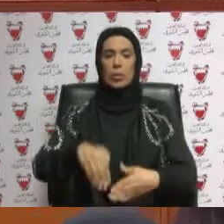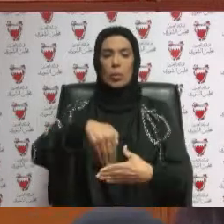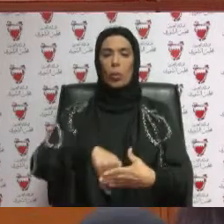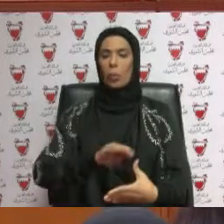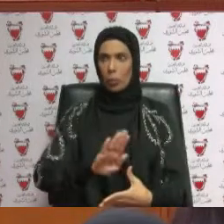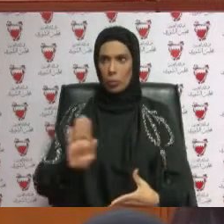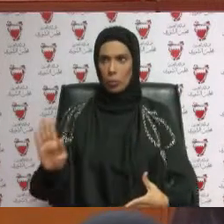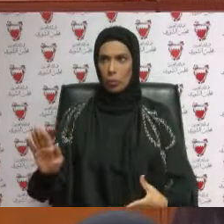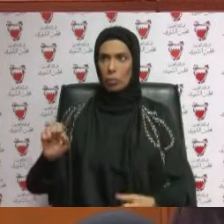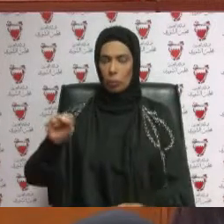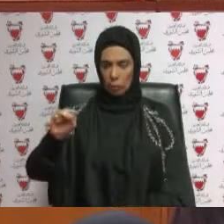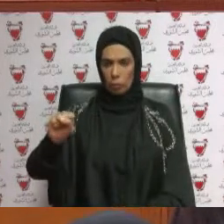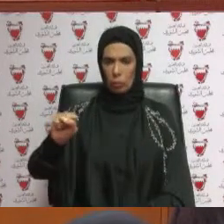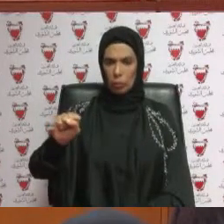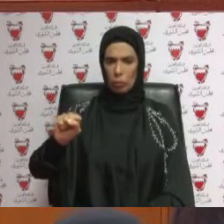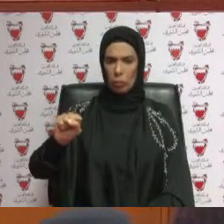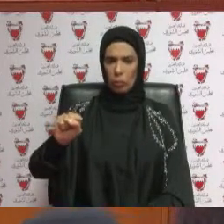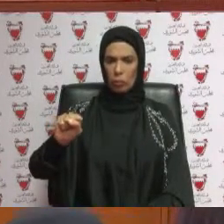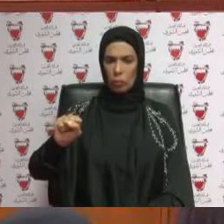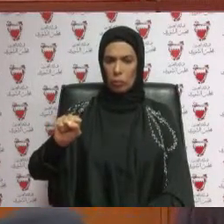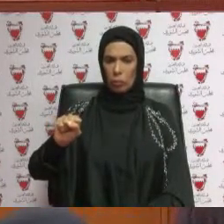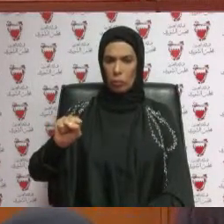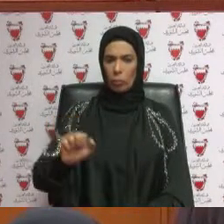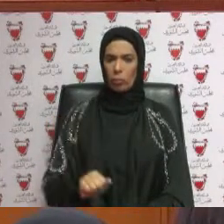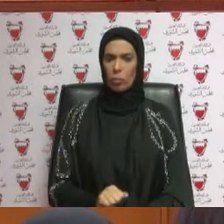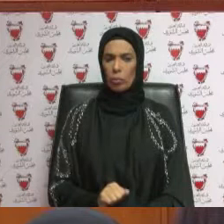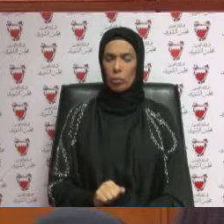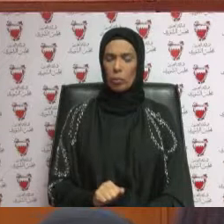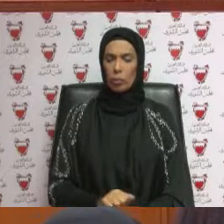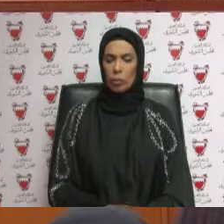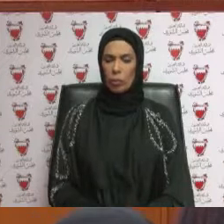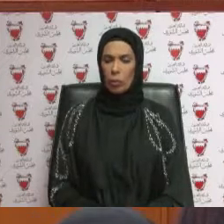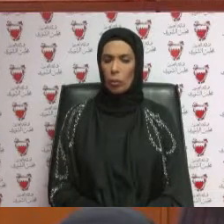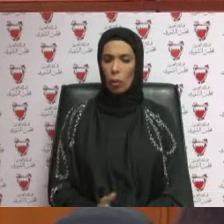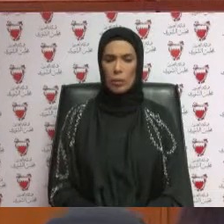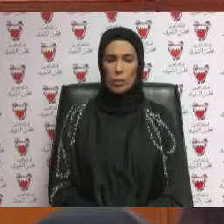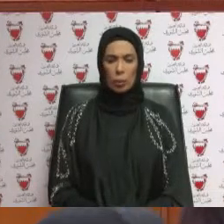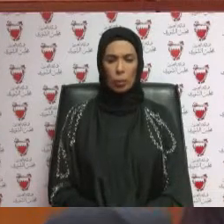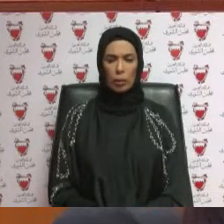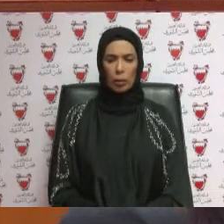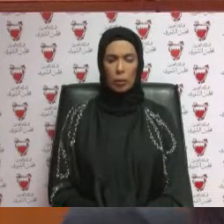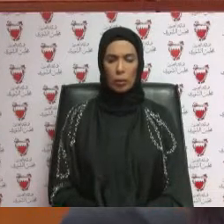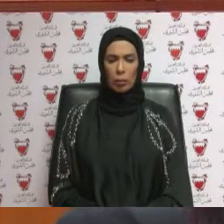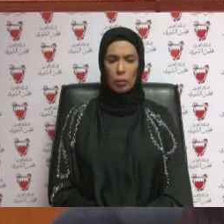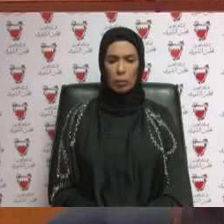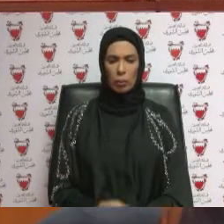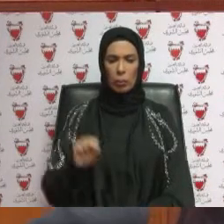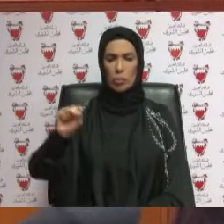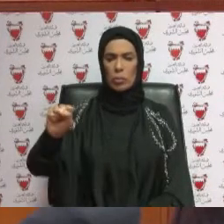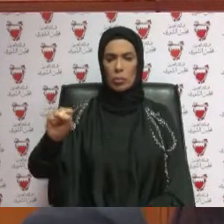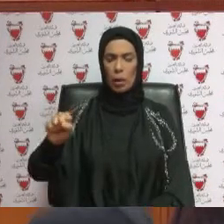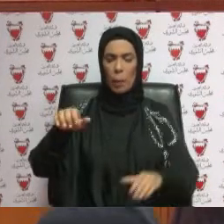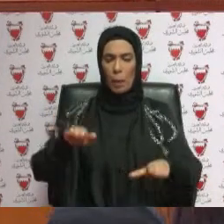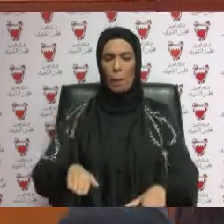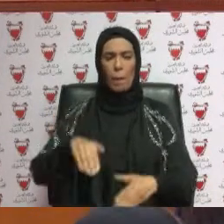مجلس النواب بخصوص ما انتهى إليه مجلس النواب حول التالي: قرار مجلس النواب بخصوص قرار مجلس